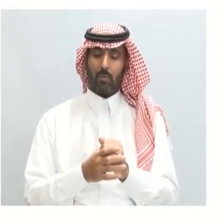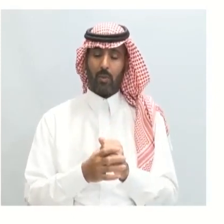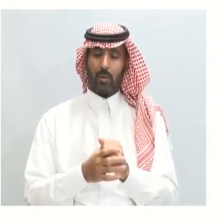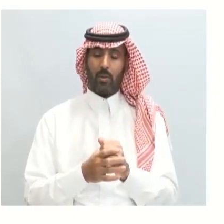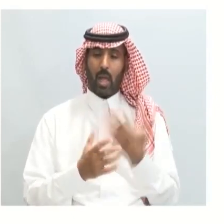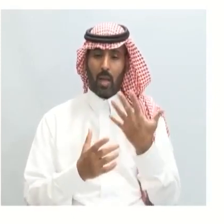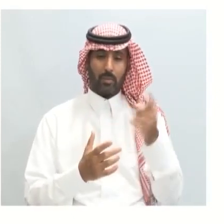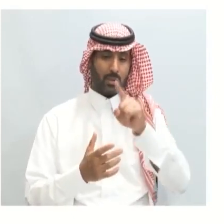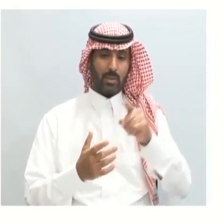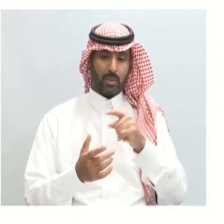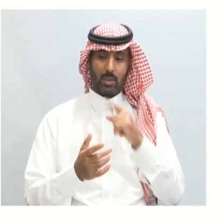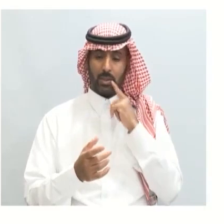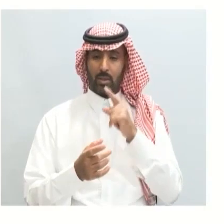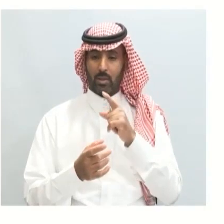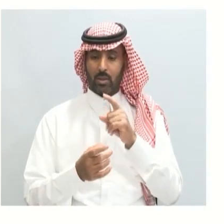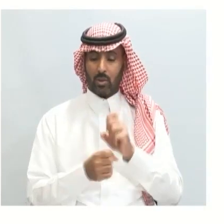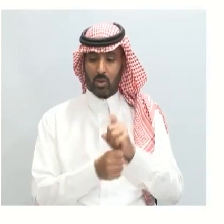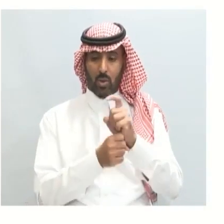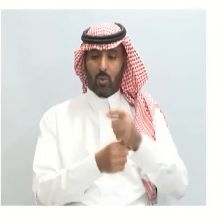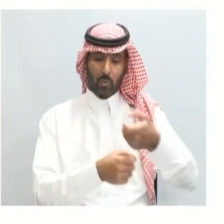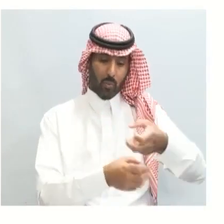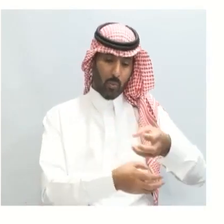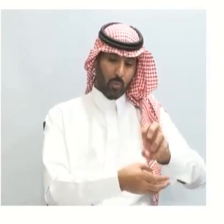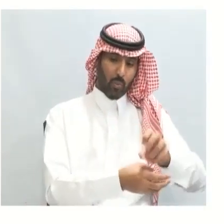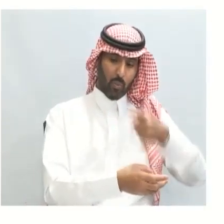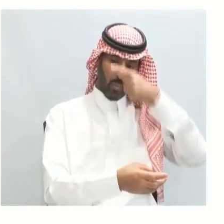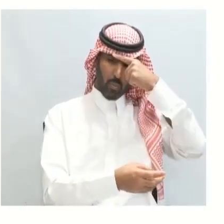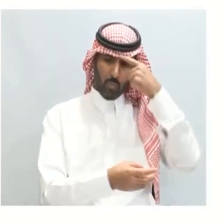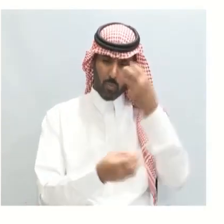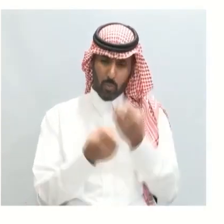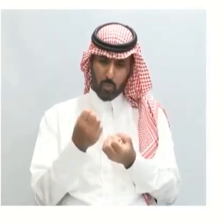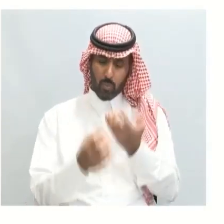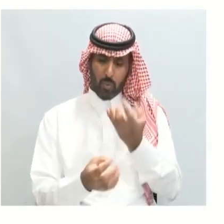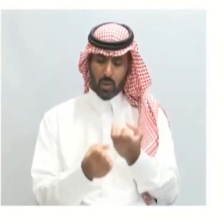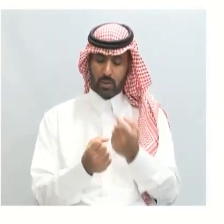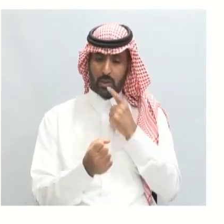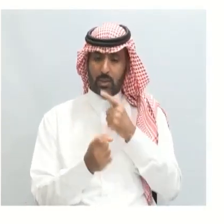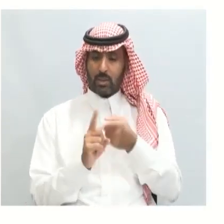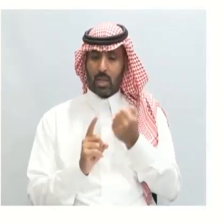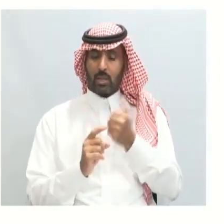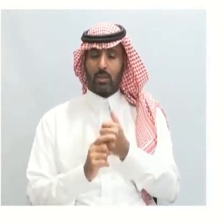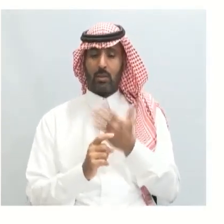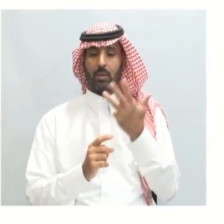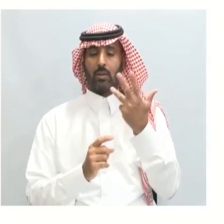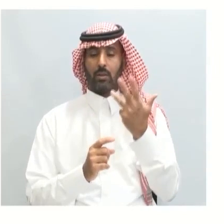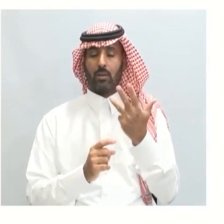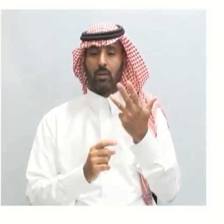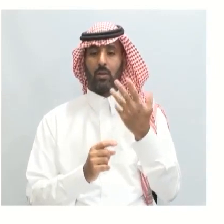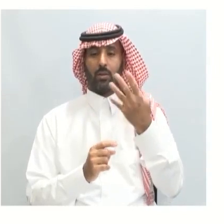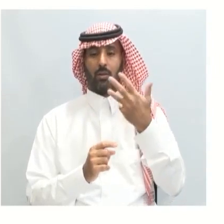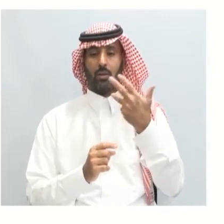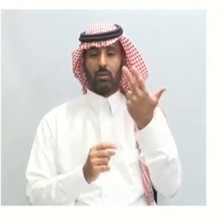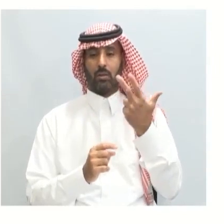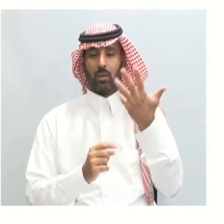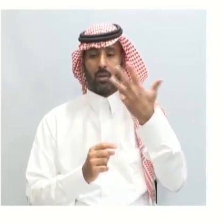خه او شغله غاز عند درجه حراره 89 درجه سليلوزيه حجم مقداره 0.67